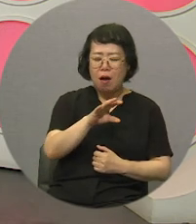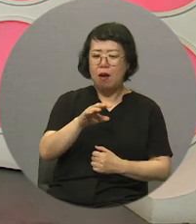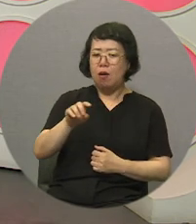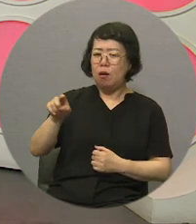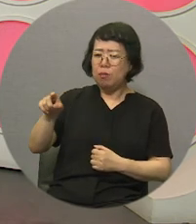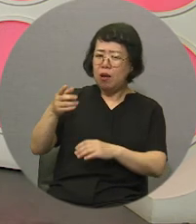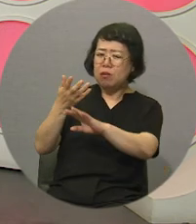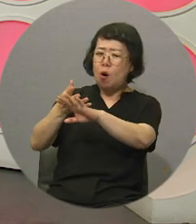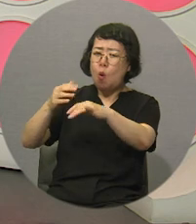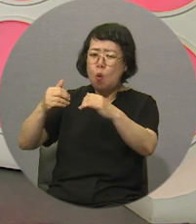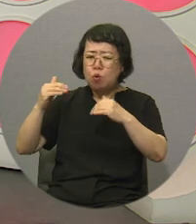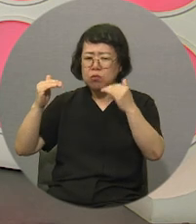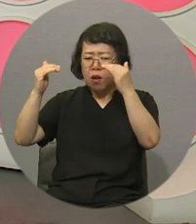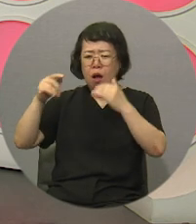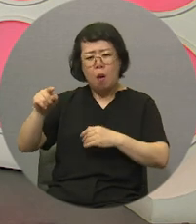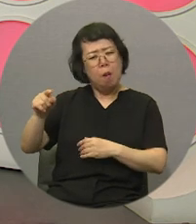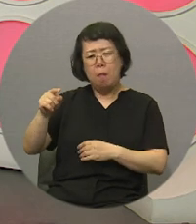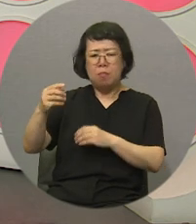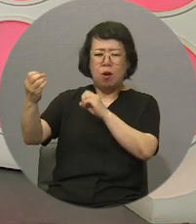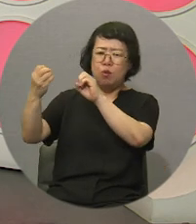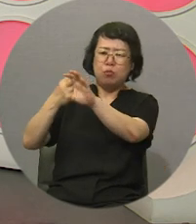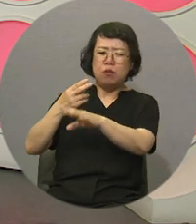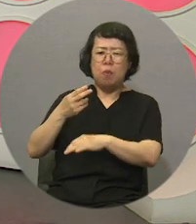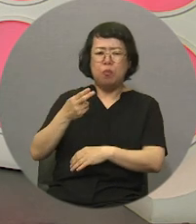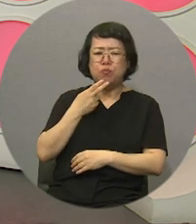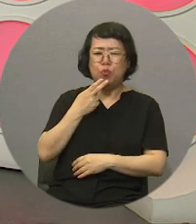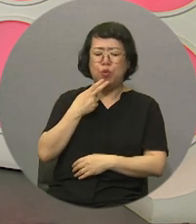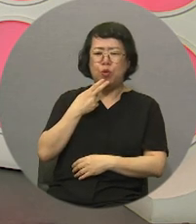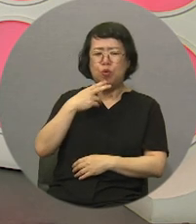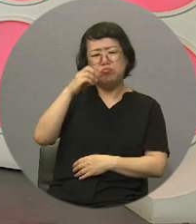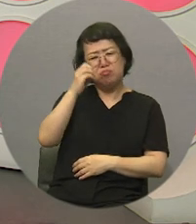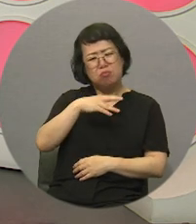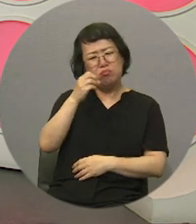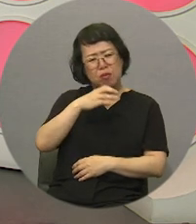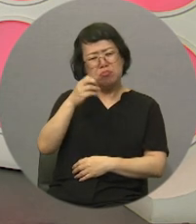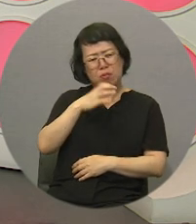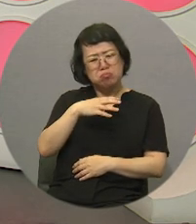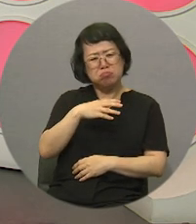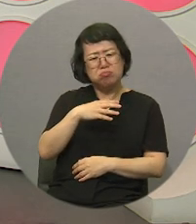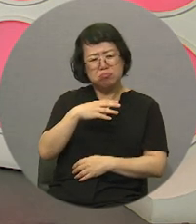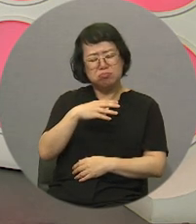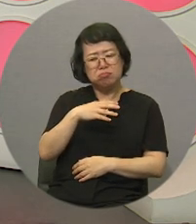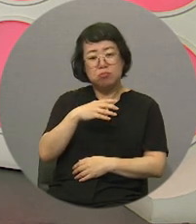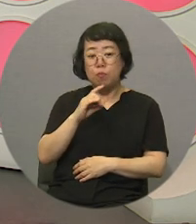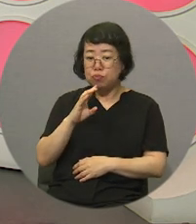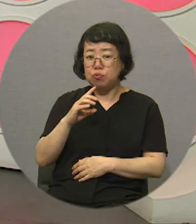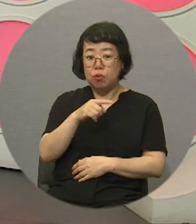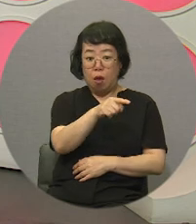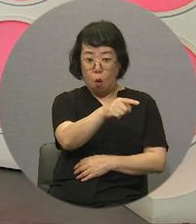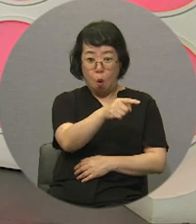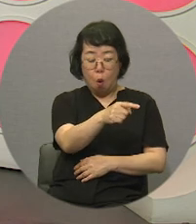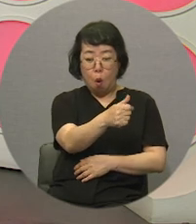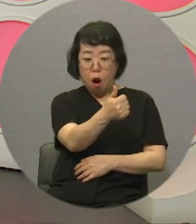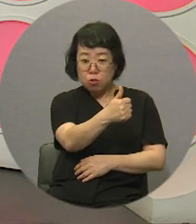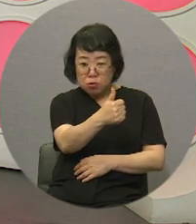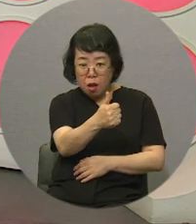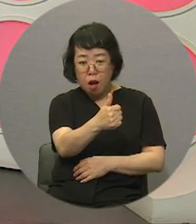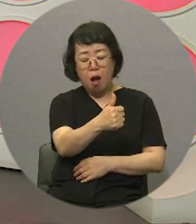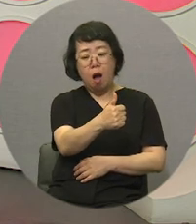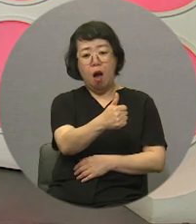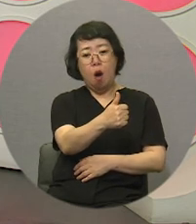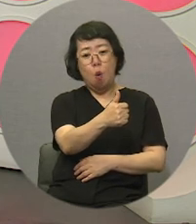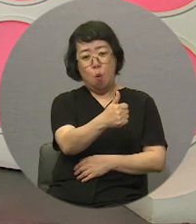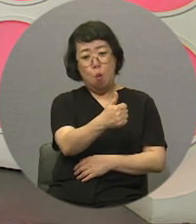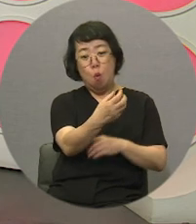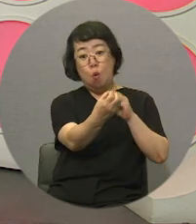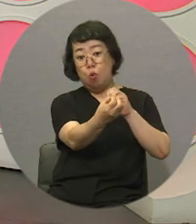하시면서 내가 어린 아이들에게 어떻게 말을 해줘야지 하면서 당황을 하셨는데 이 아저씨께서는요,